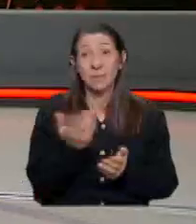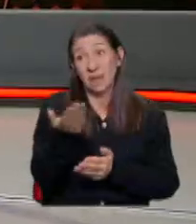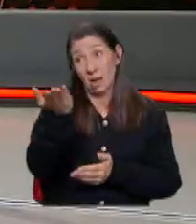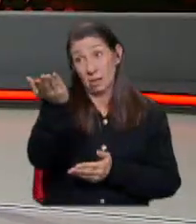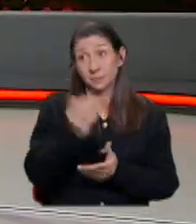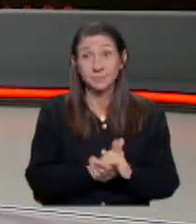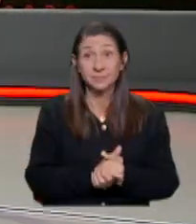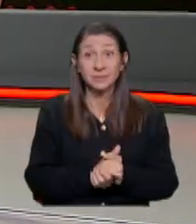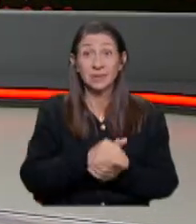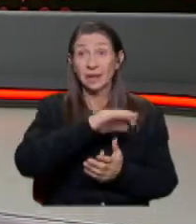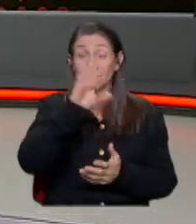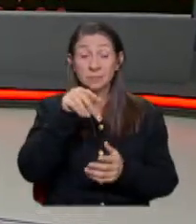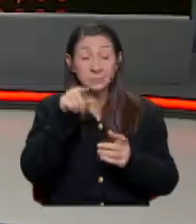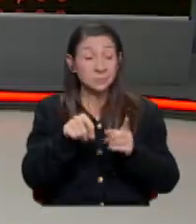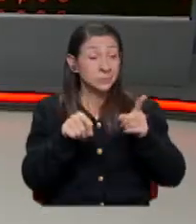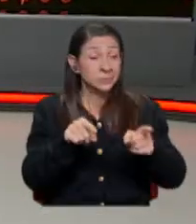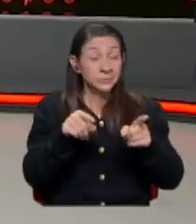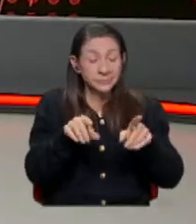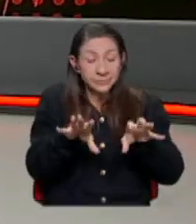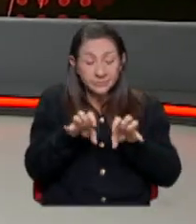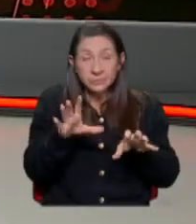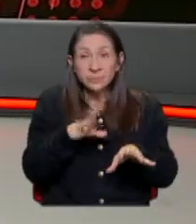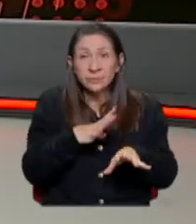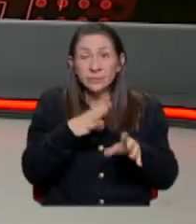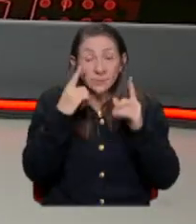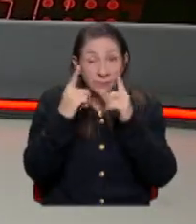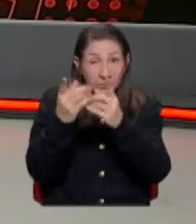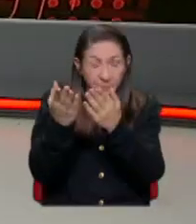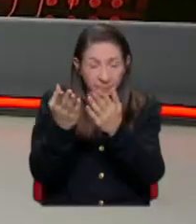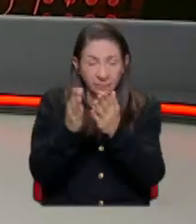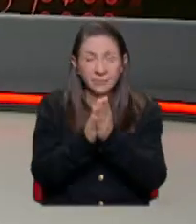mesela herkes şu ya da bu biçimde etkileniyor. Bakın,